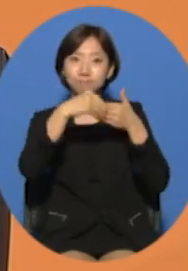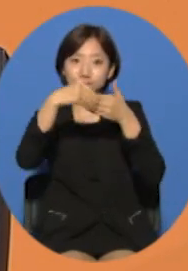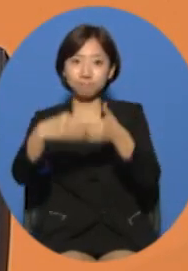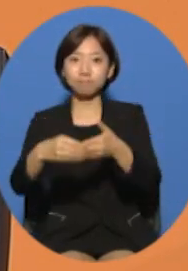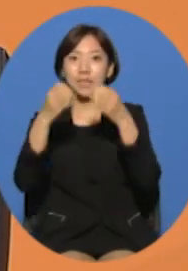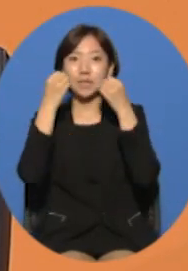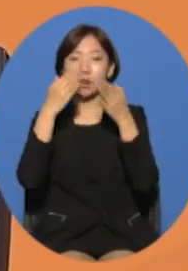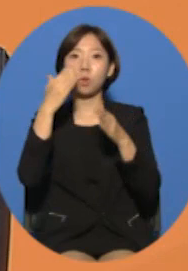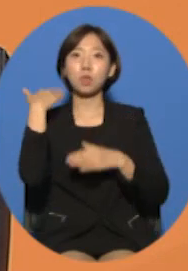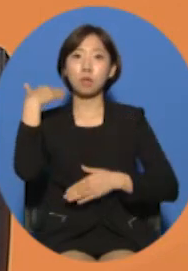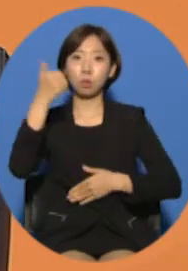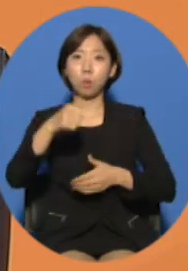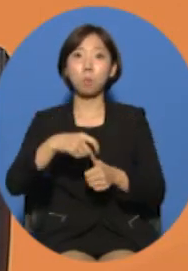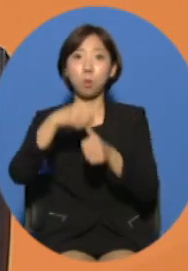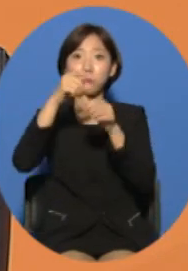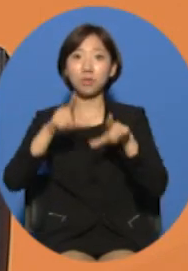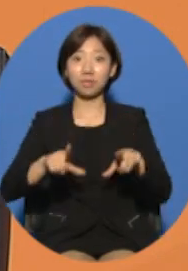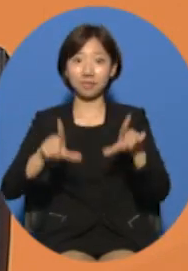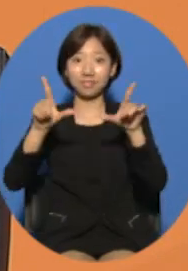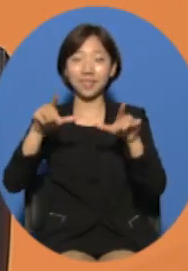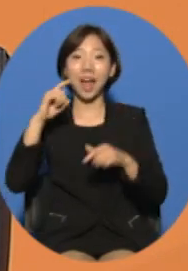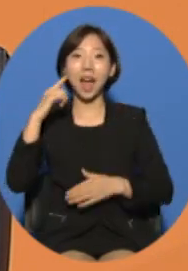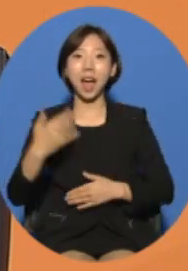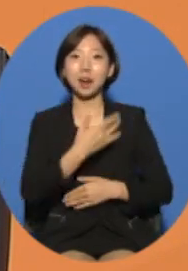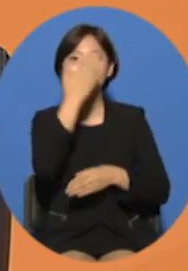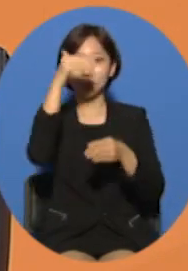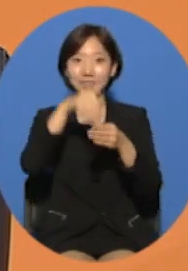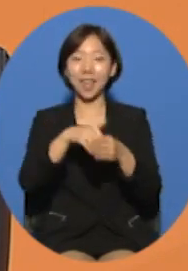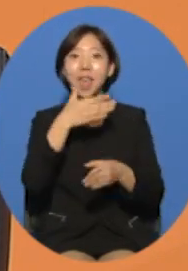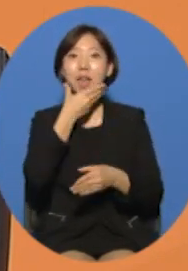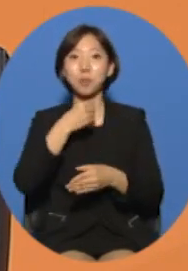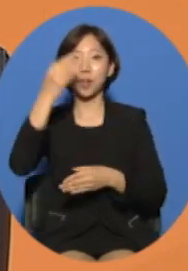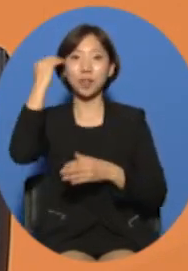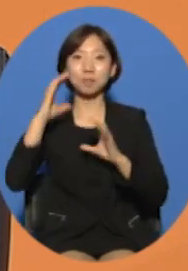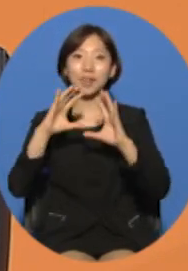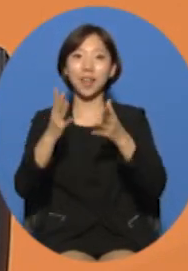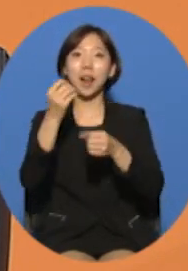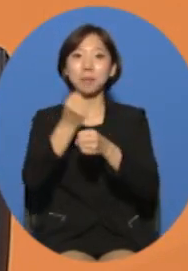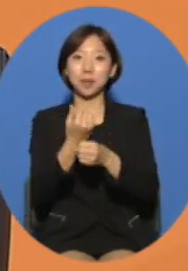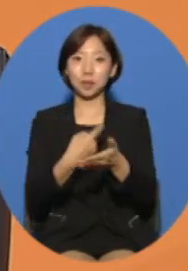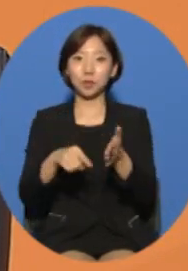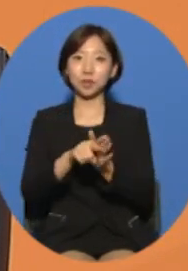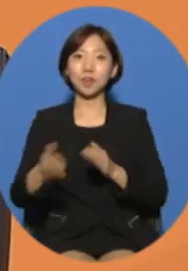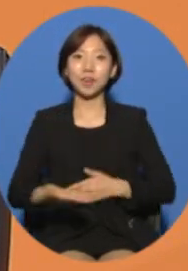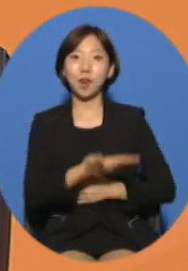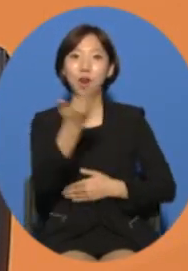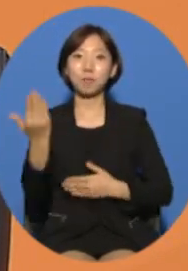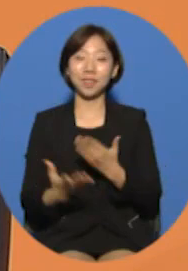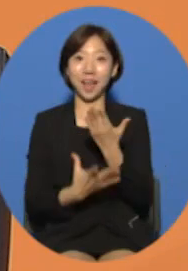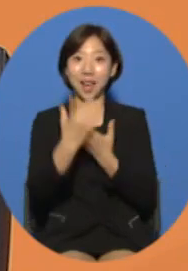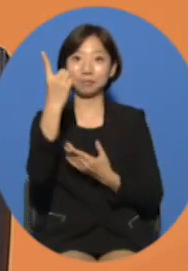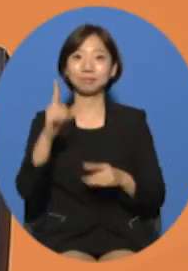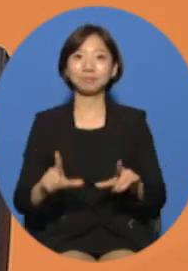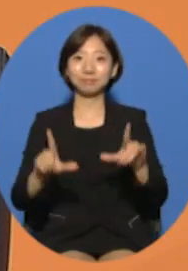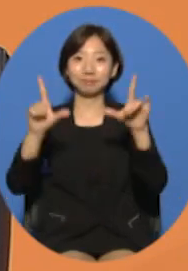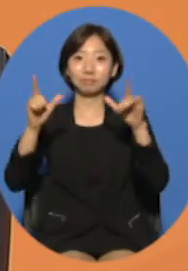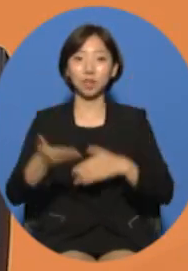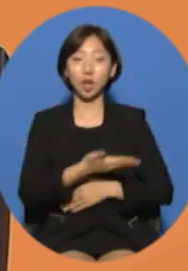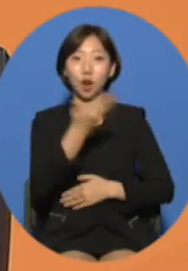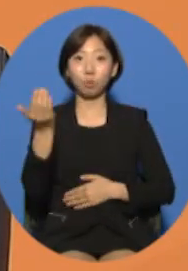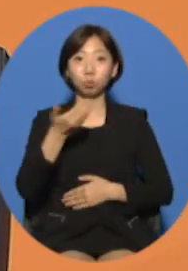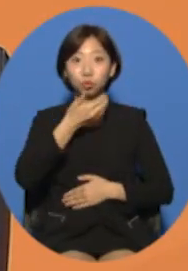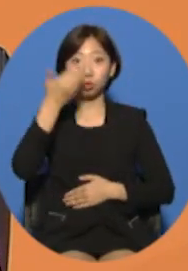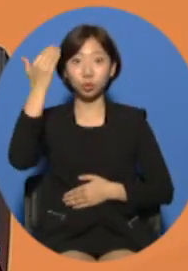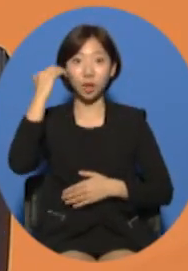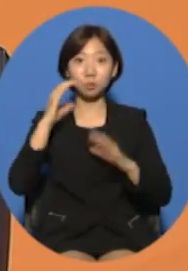새로운 대통령을 뽑는 날입니다. 아름다운 선거, 행복한 대한민국을 만들기 위해 우리 국민 모두가 하나가 되는 날인데요. 여러분이 꿈꾸는